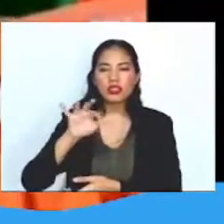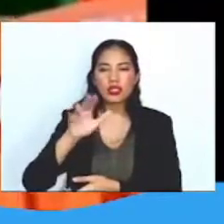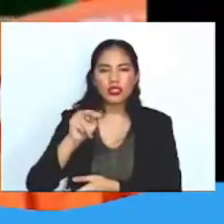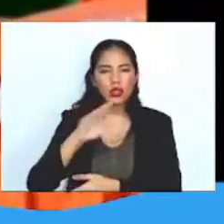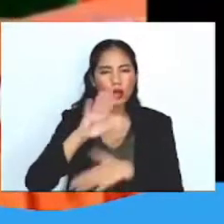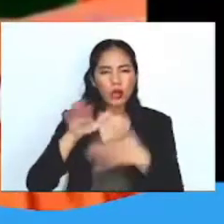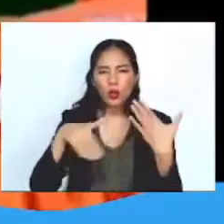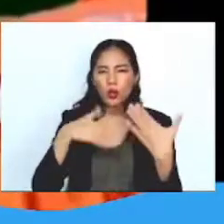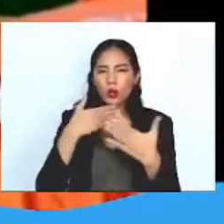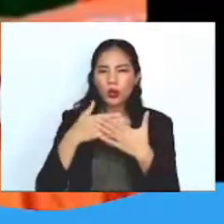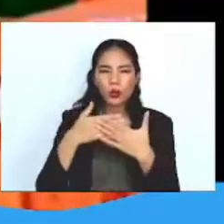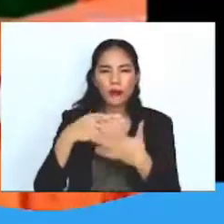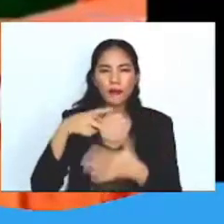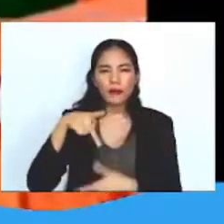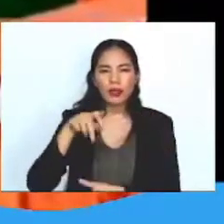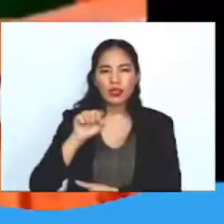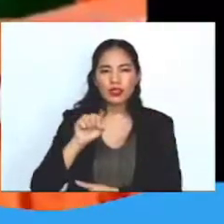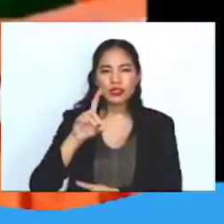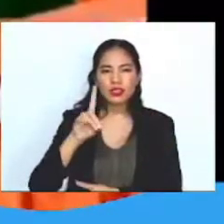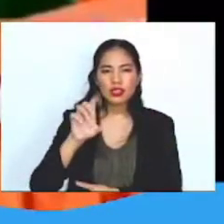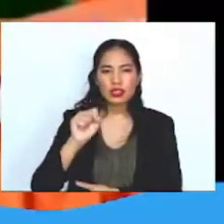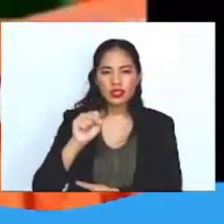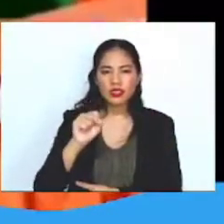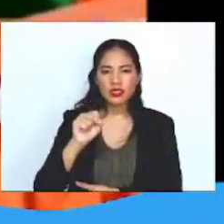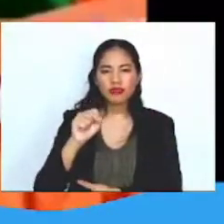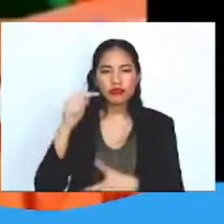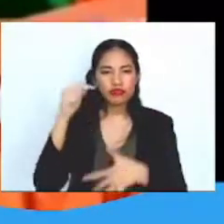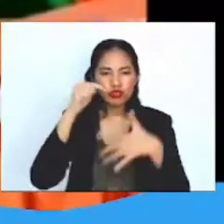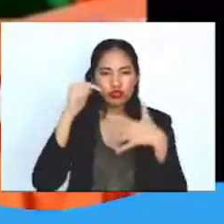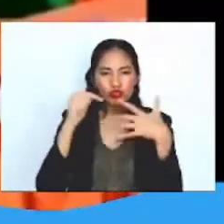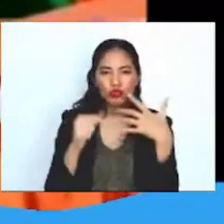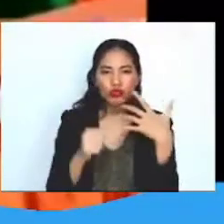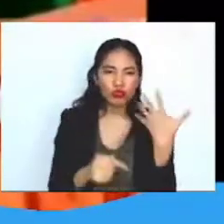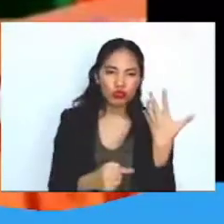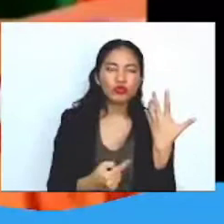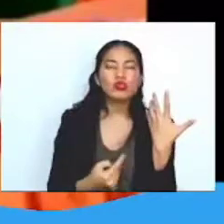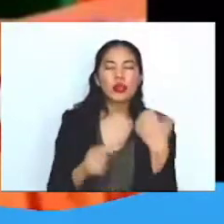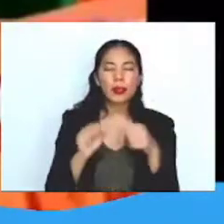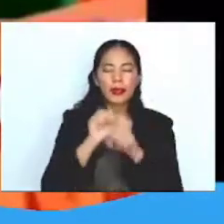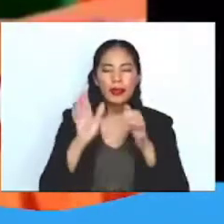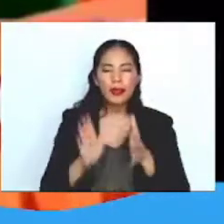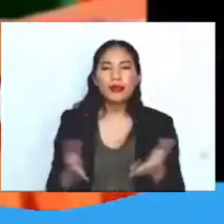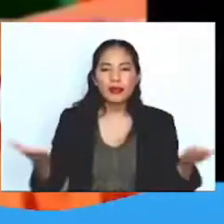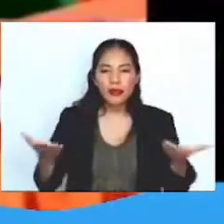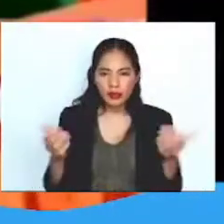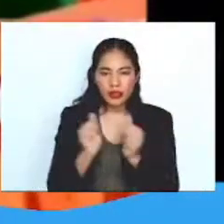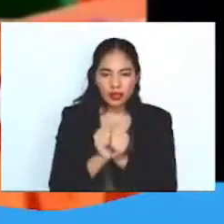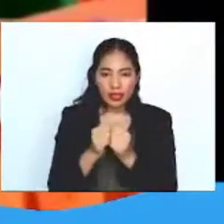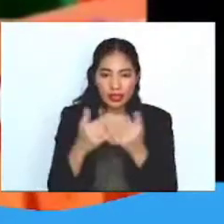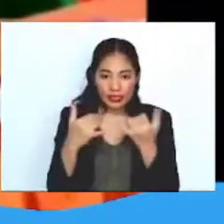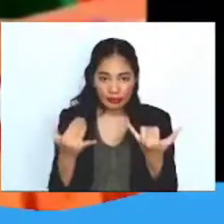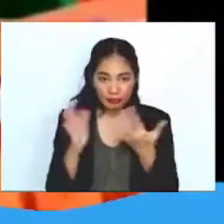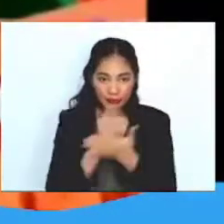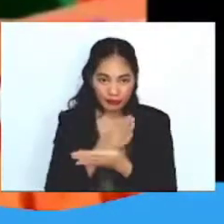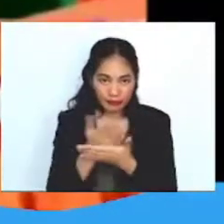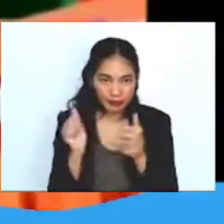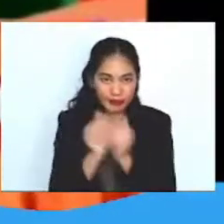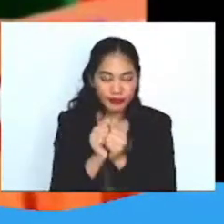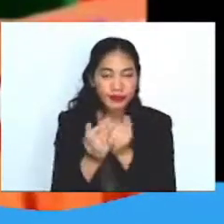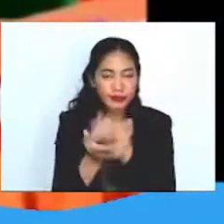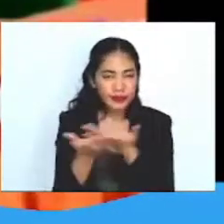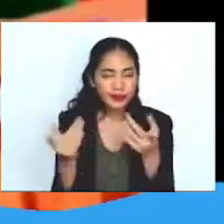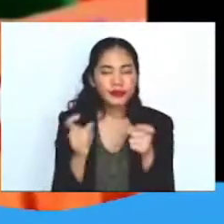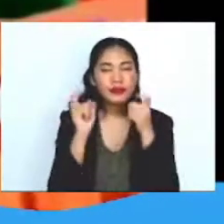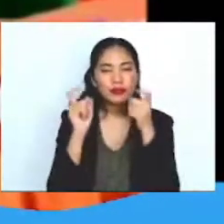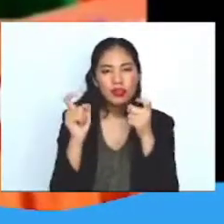Ma'am Joycelyn, Doc Eileen, and Doc Arlene. Let me share to you very quickly some figures in relation